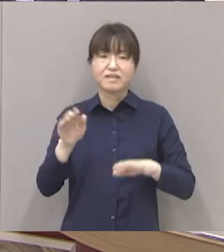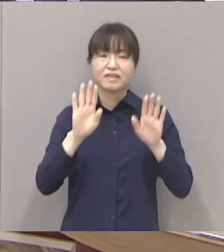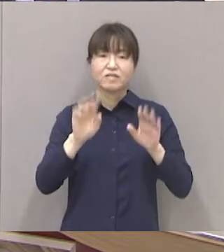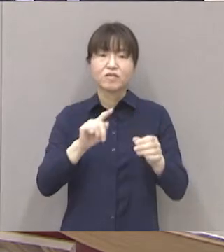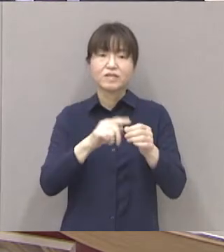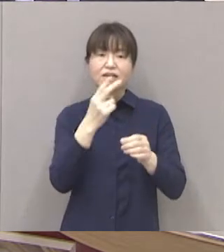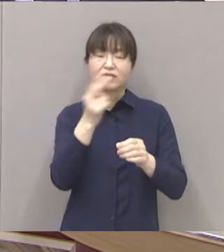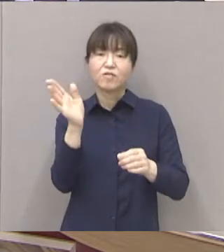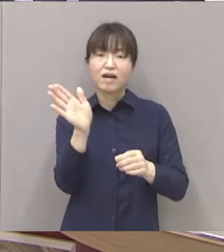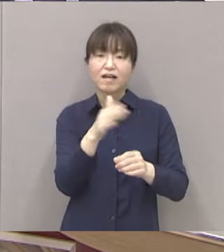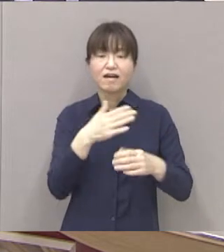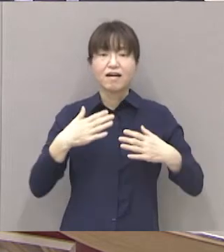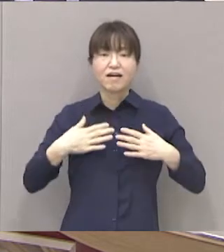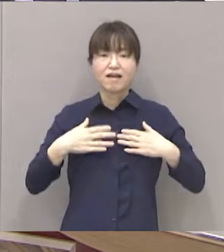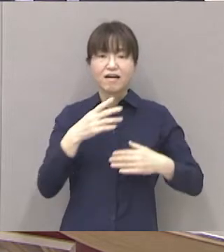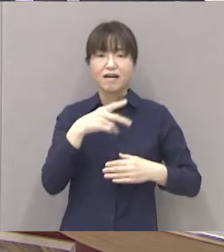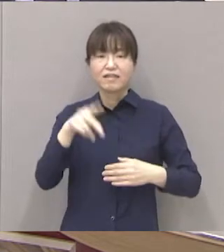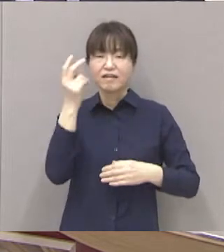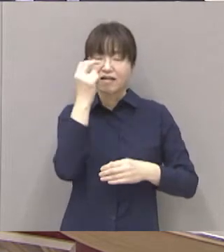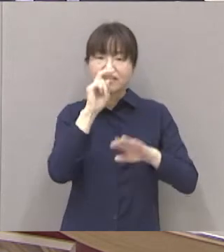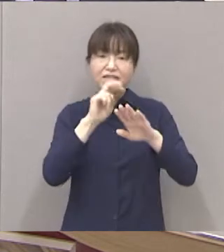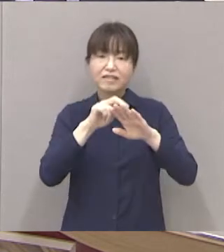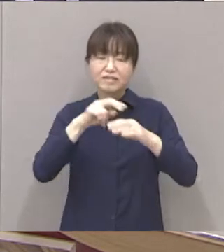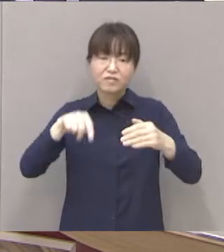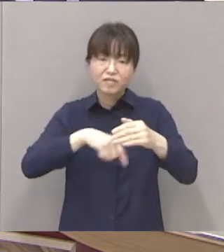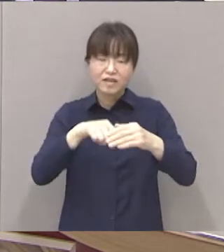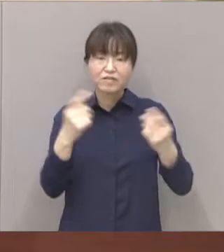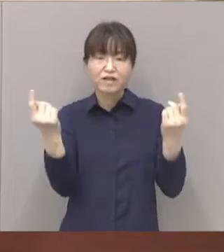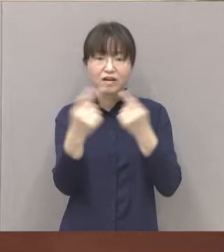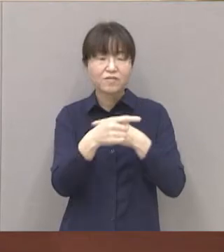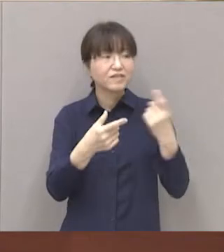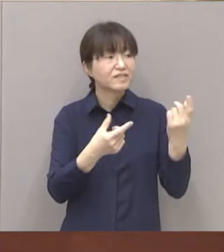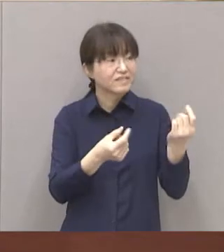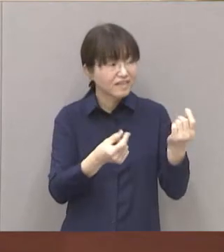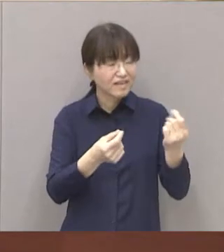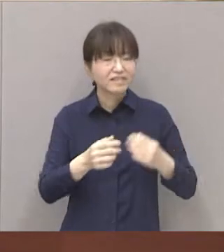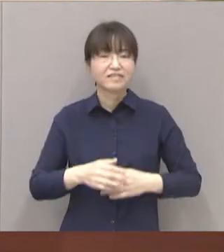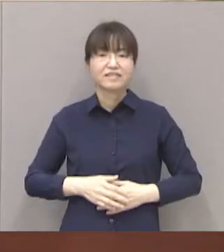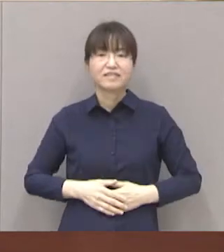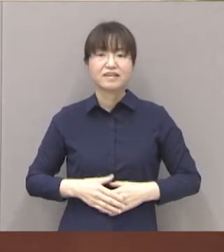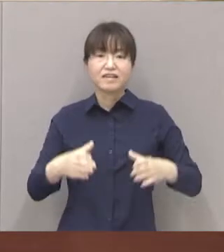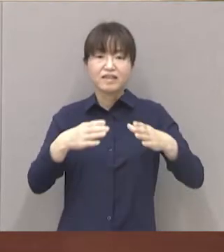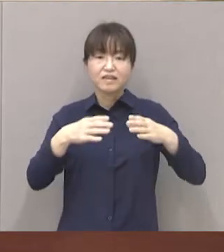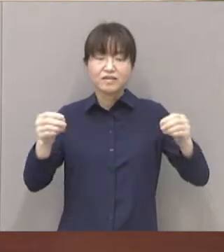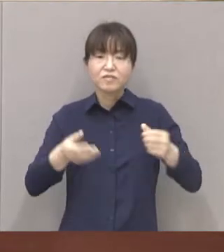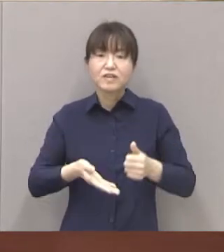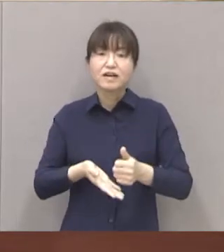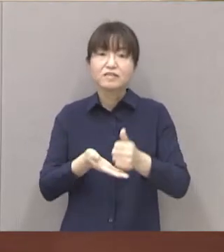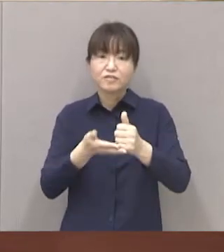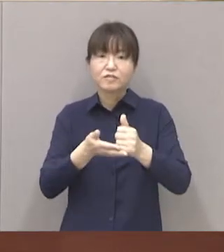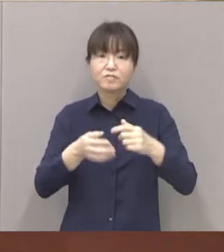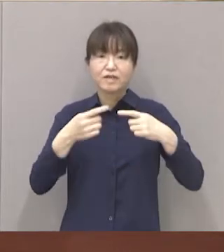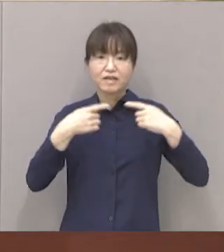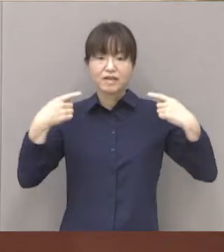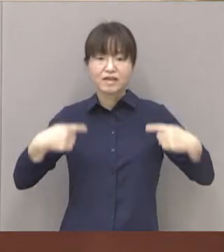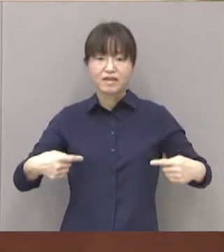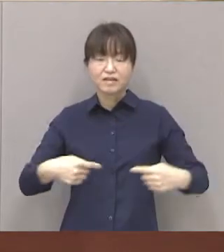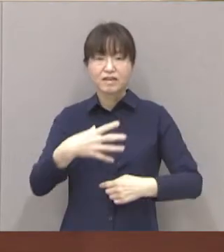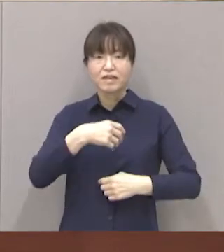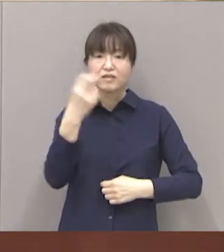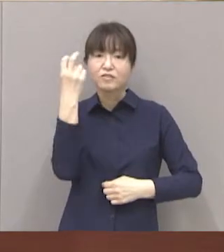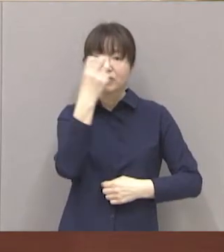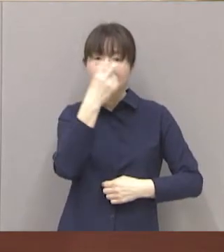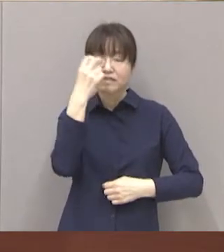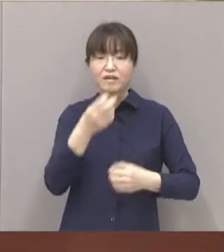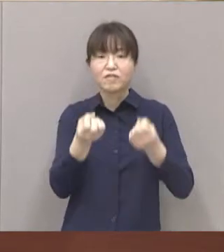から肺がん検診が変わるそうですねはい出雲市では国が推奨する x 線検査による肺がん検診を